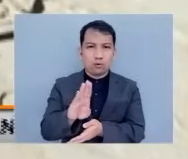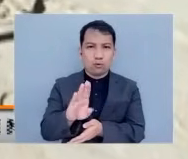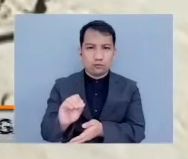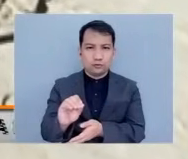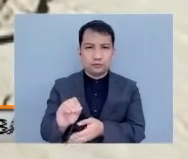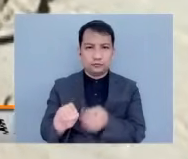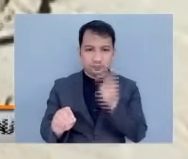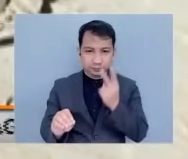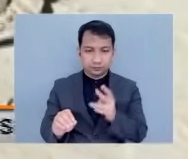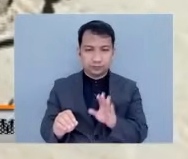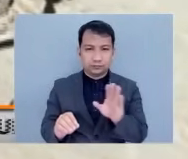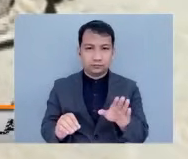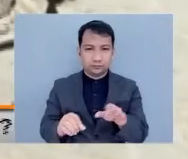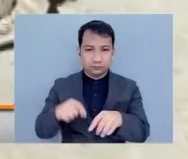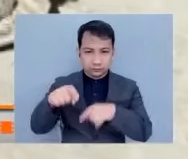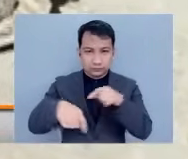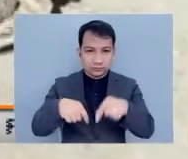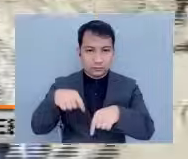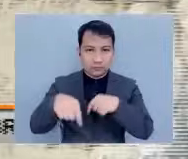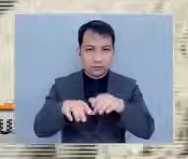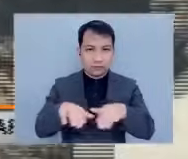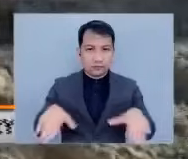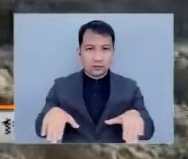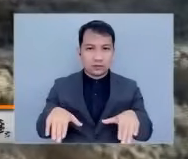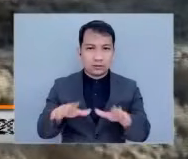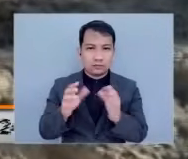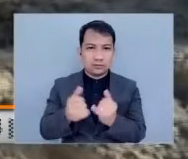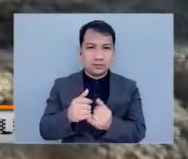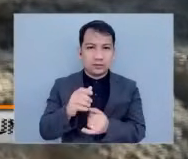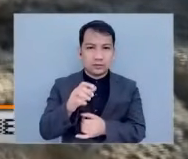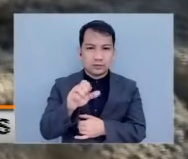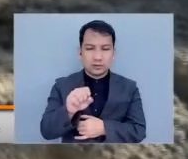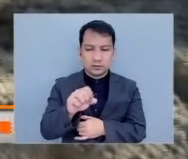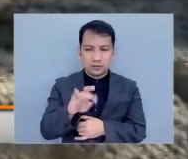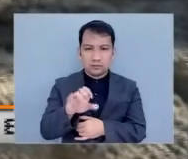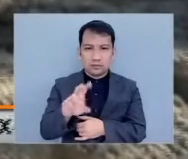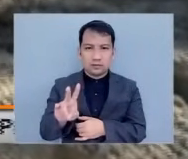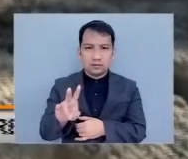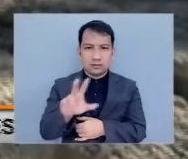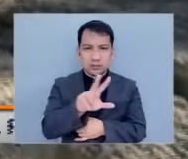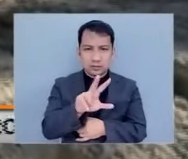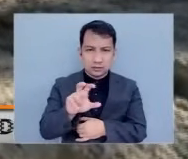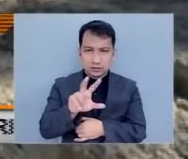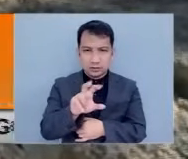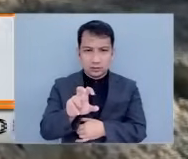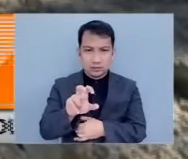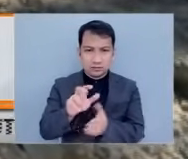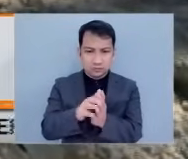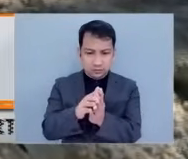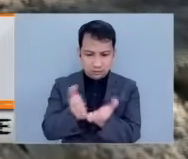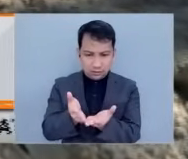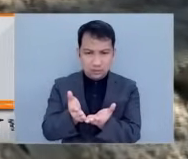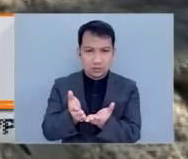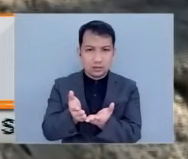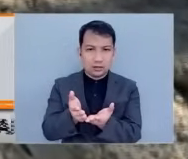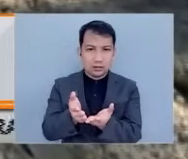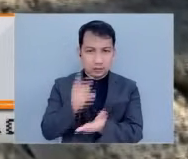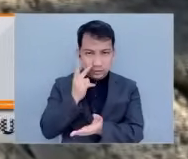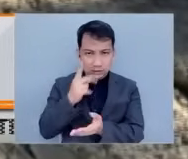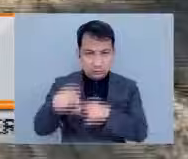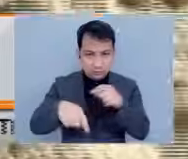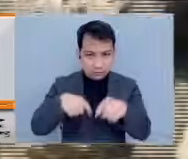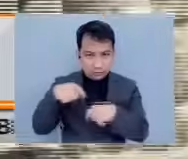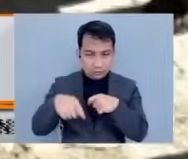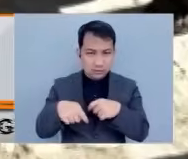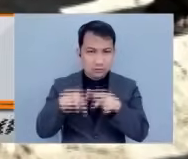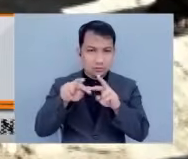ang mga nakabaong taklobo sa may barangay Sebaring. Mahigit 300 giant clam shells ang kanilang nahukay. Iniimbestigahan